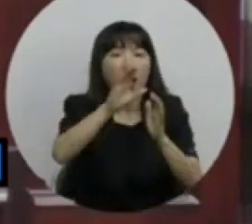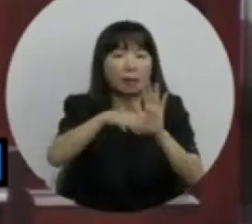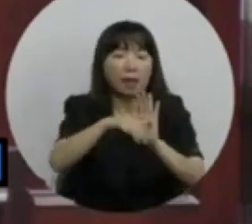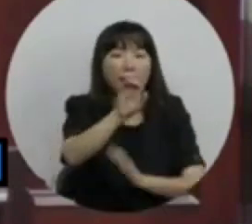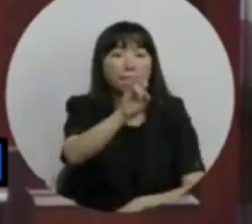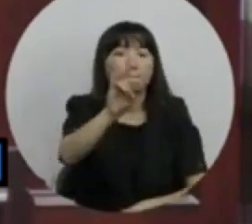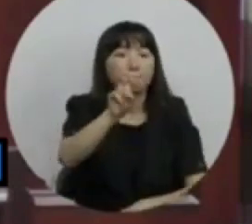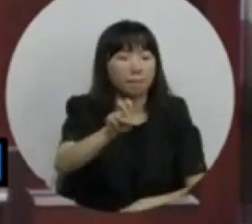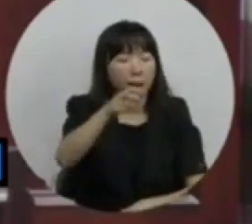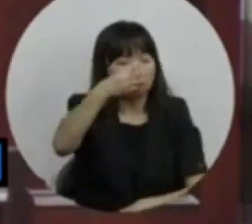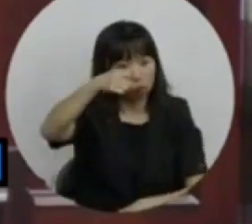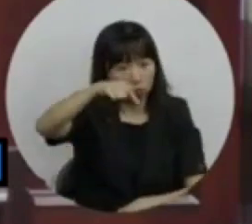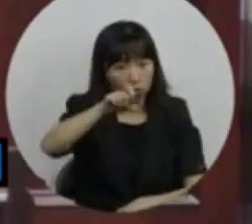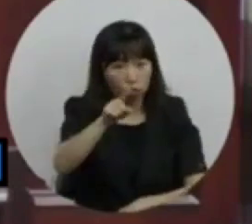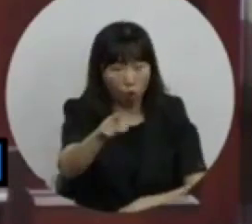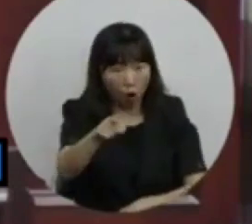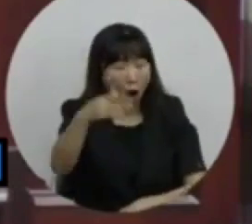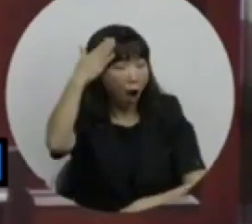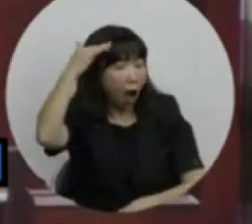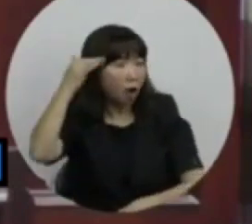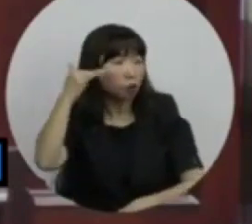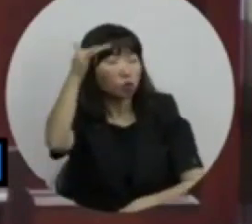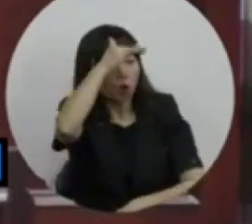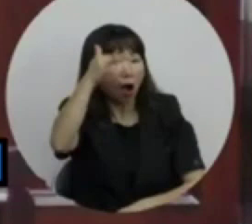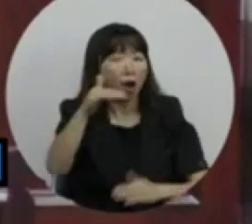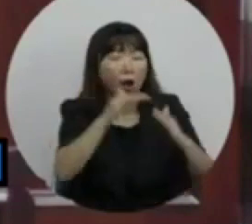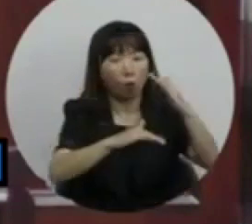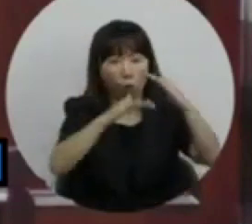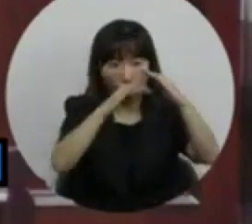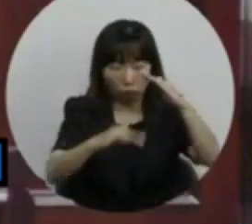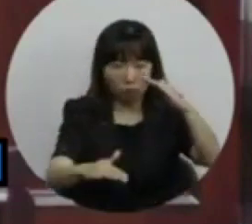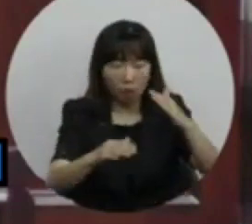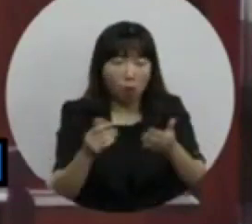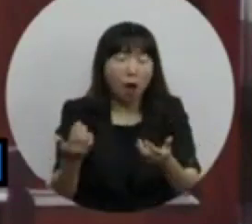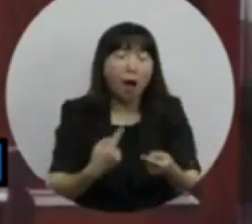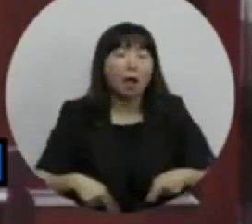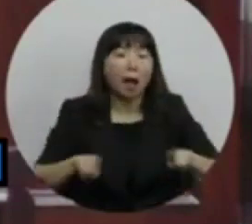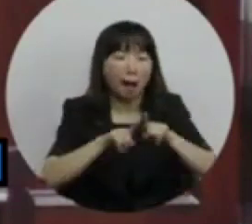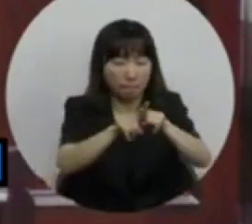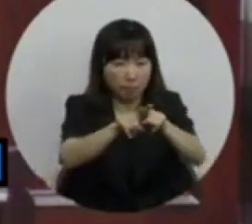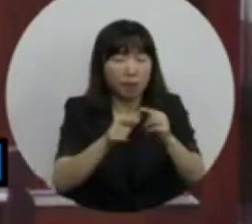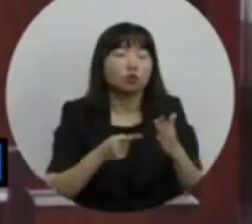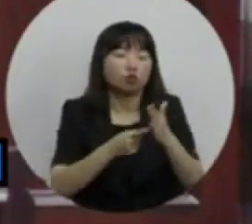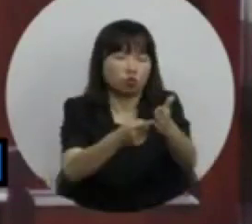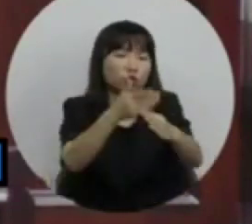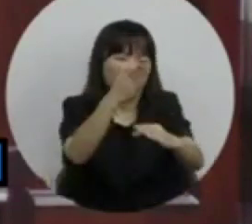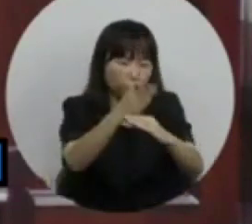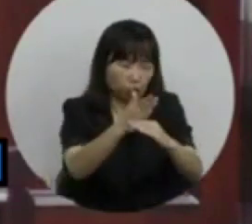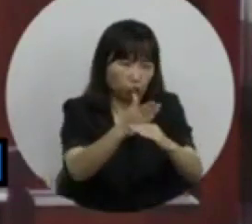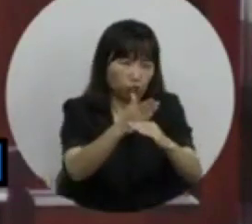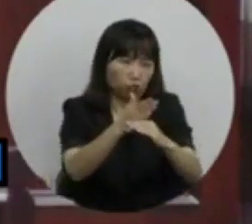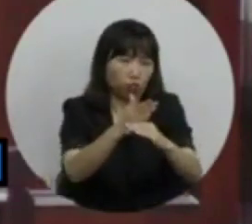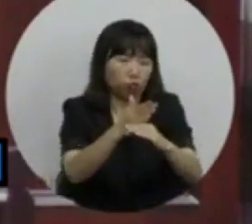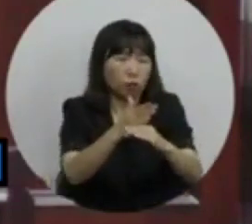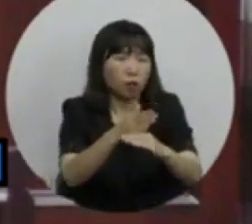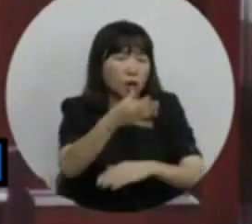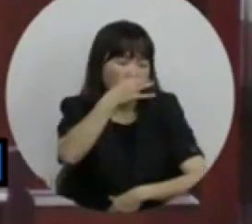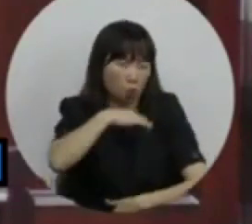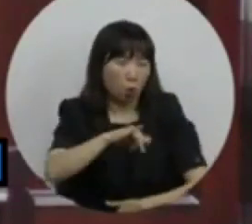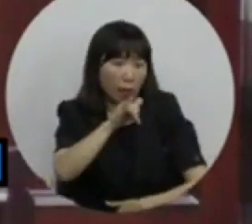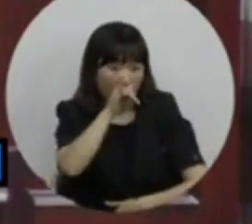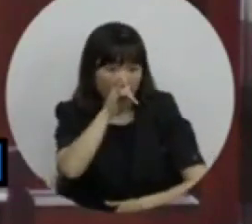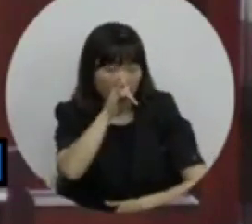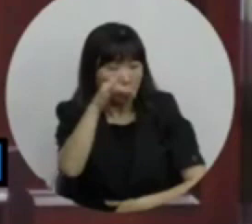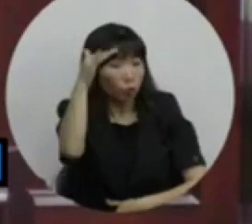팬투어를 한국관광공사와 협력하여 추진하고 있습니다. 내실 있는 관광상품을 개발해